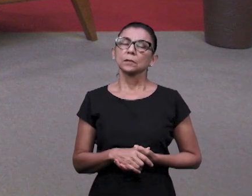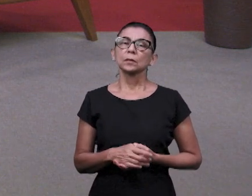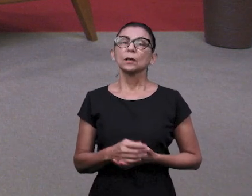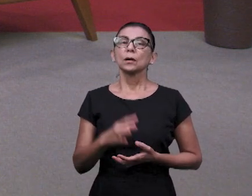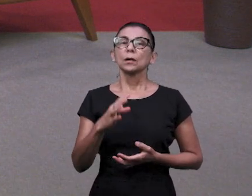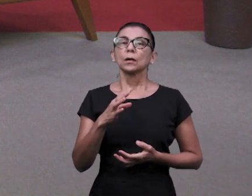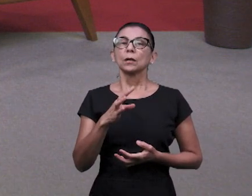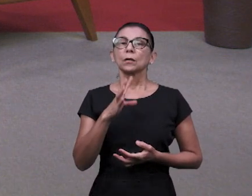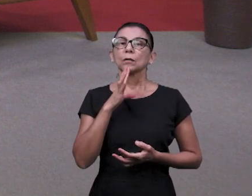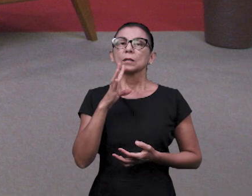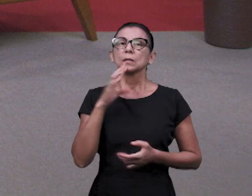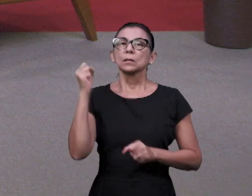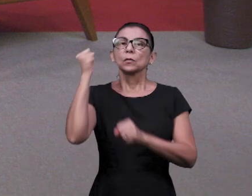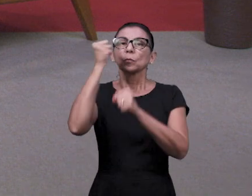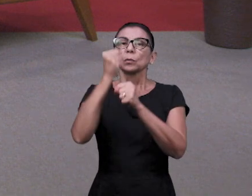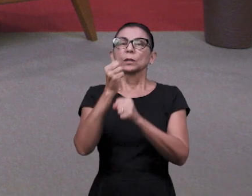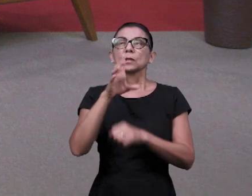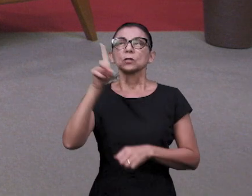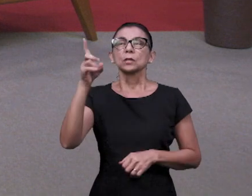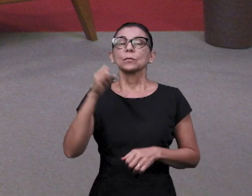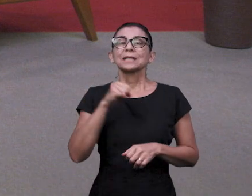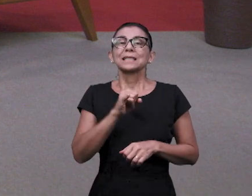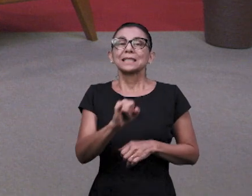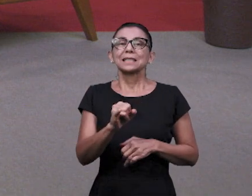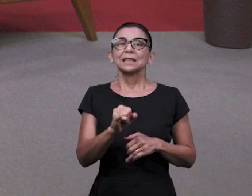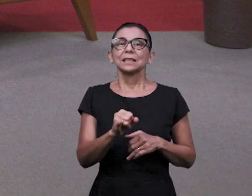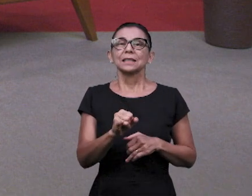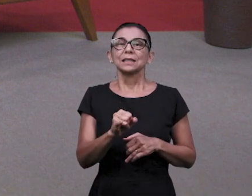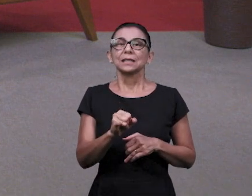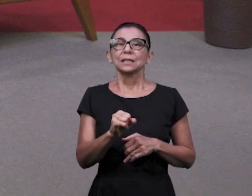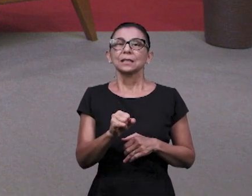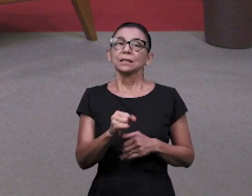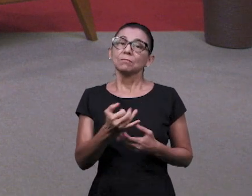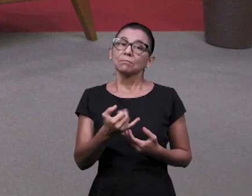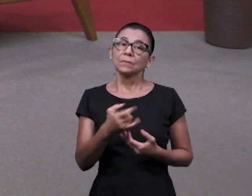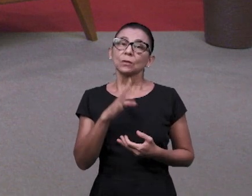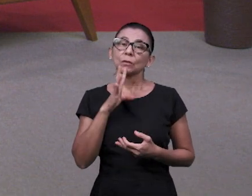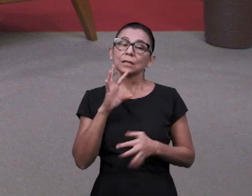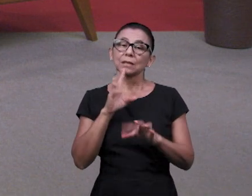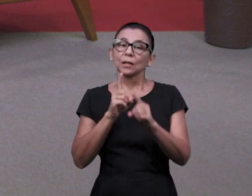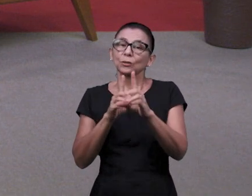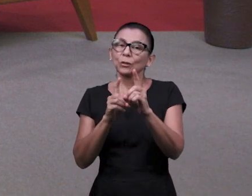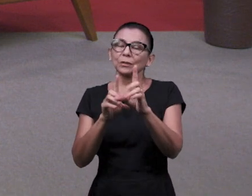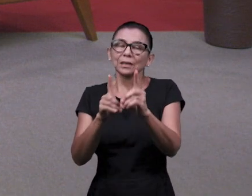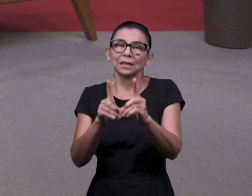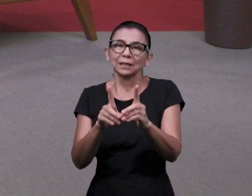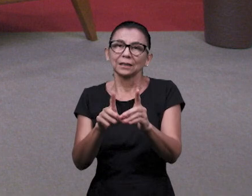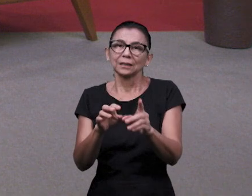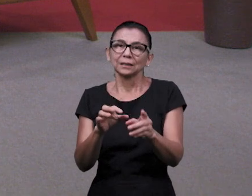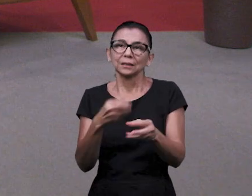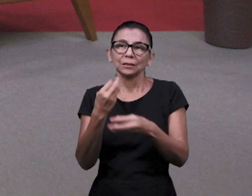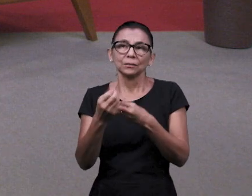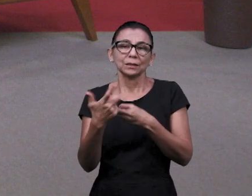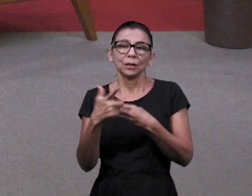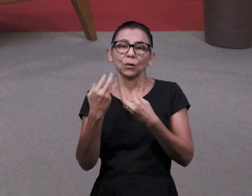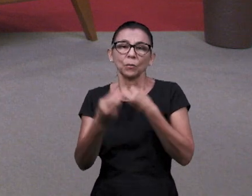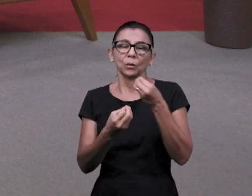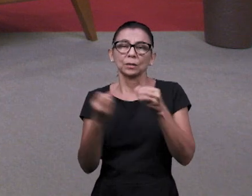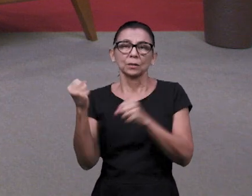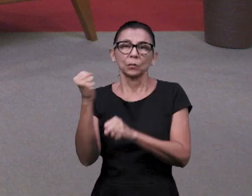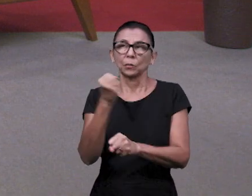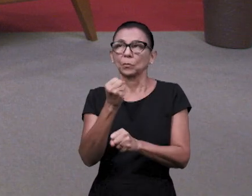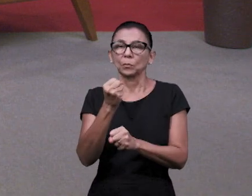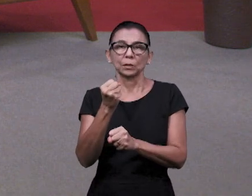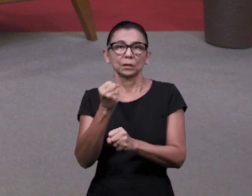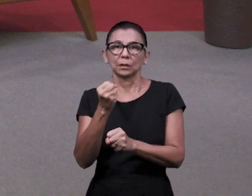que s'il connaît la parole, la doctrine. C'est vrai. Sinon, il ne va pas connaître le pouvoir de